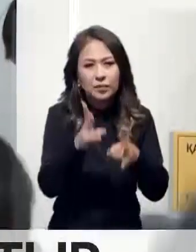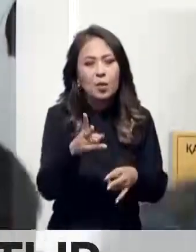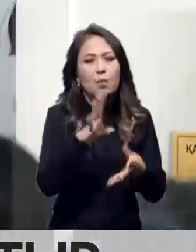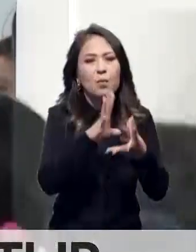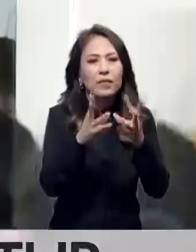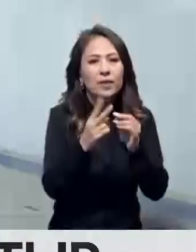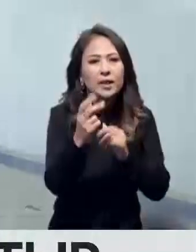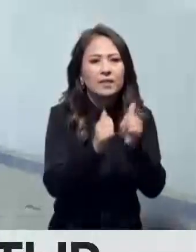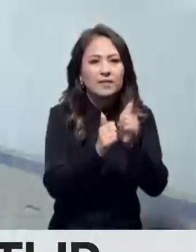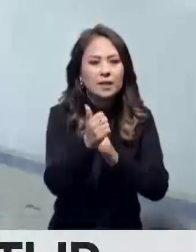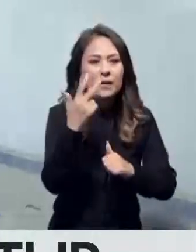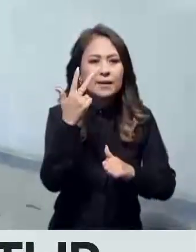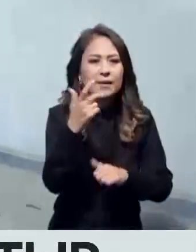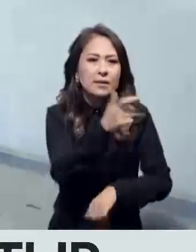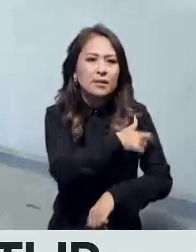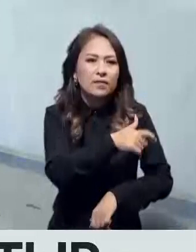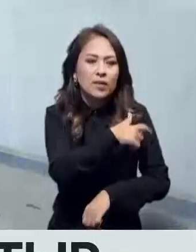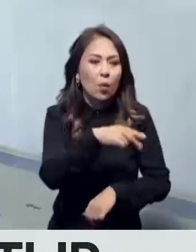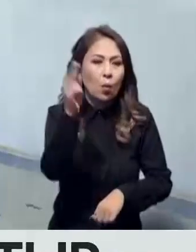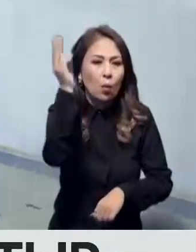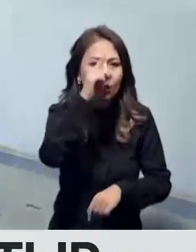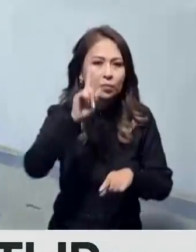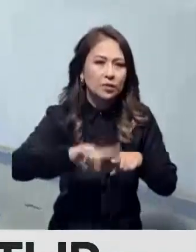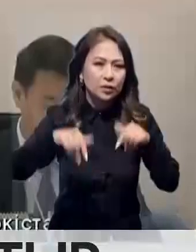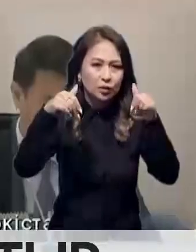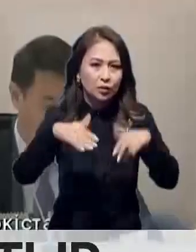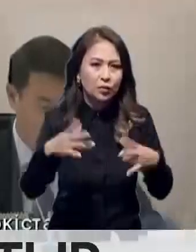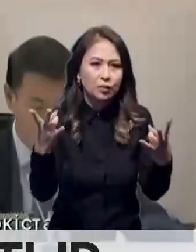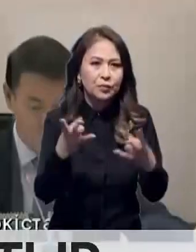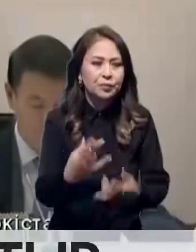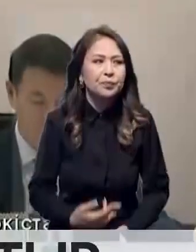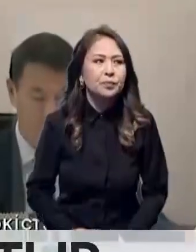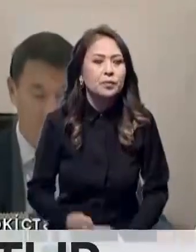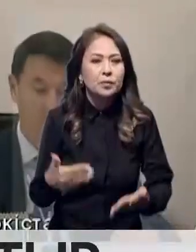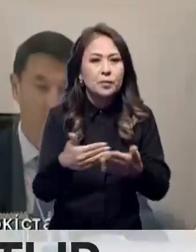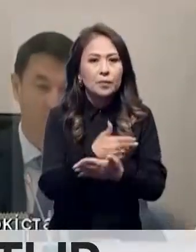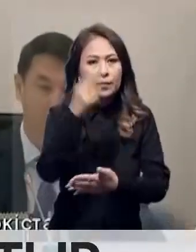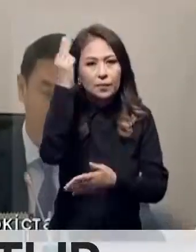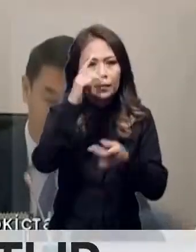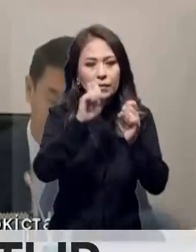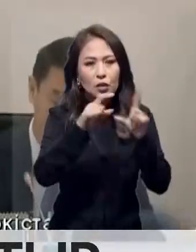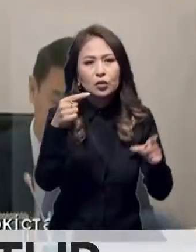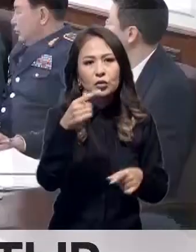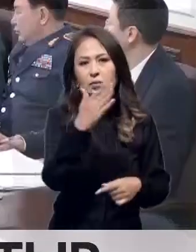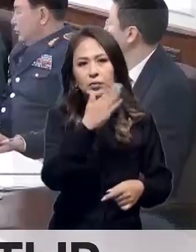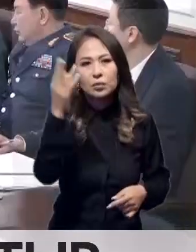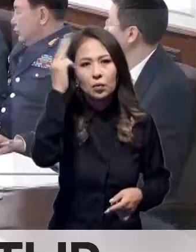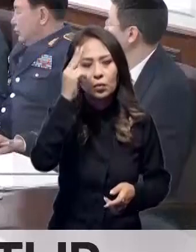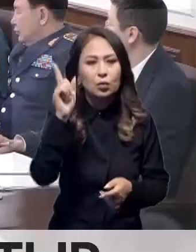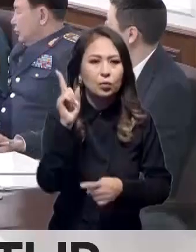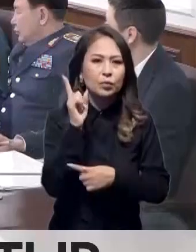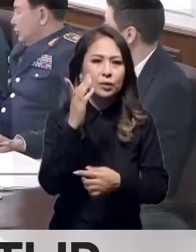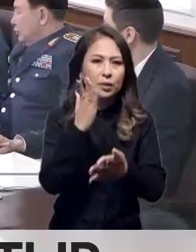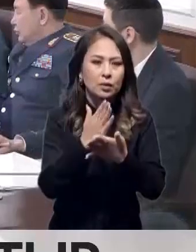3 ауысымды 29 білім ошағының мәселесін шешуге тиіс. Жаңа білім ордасын мыңдаған оқушы аса күтіп жүр. Осы